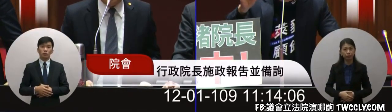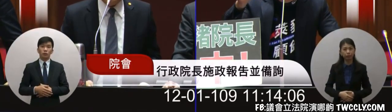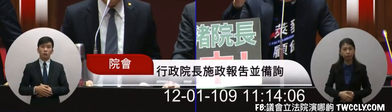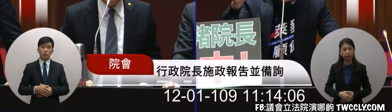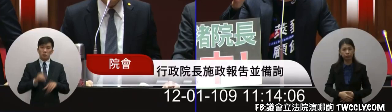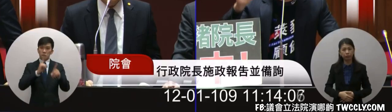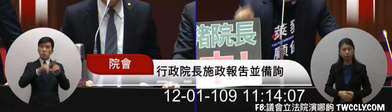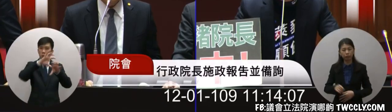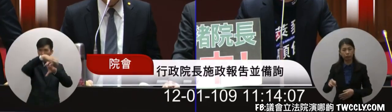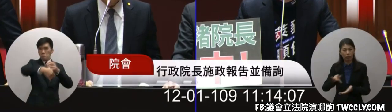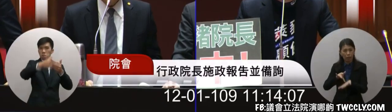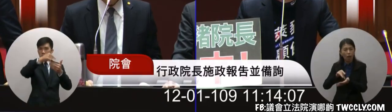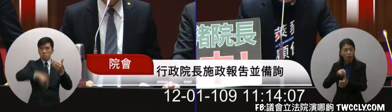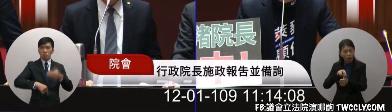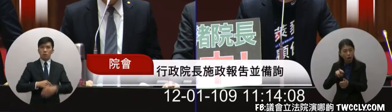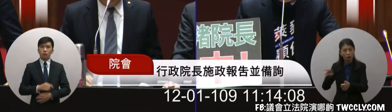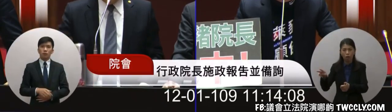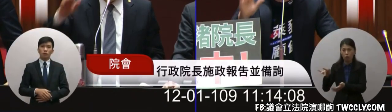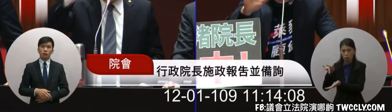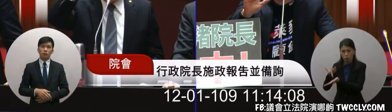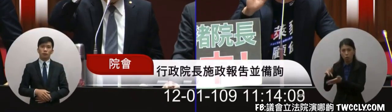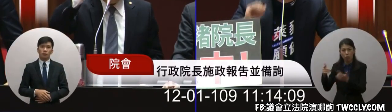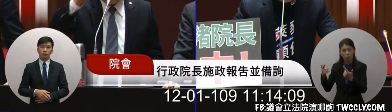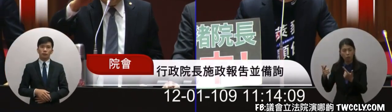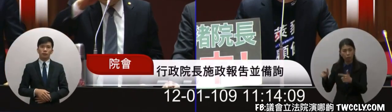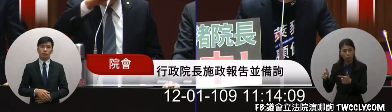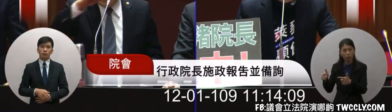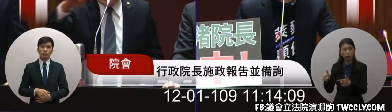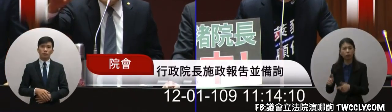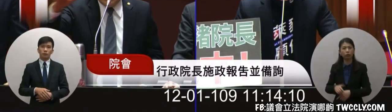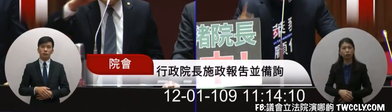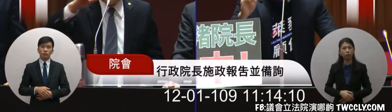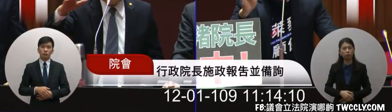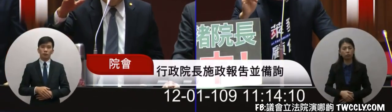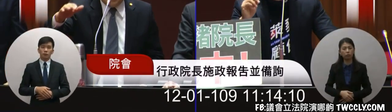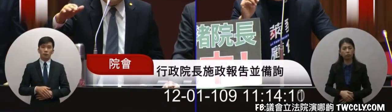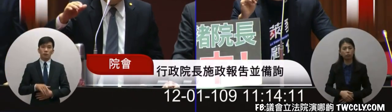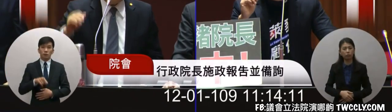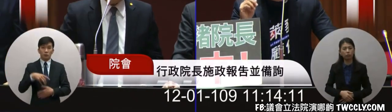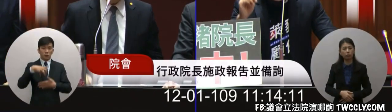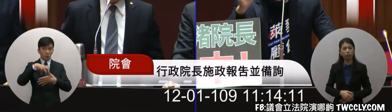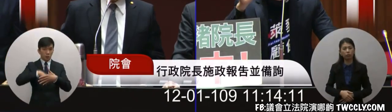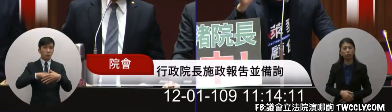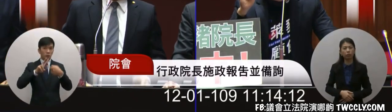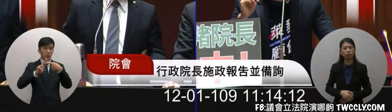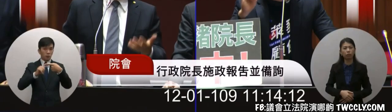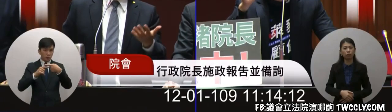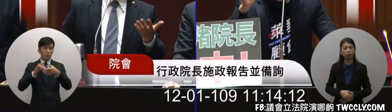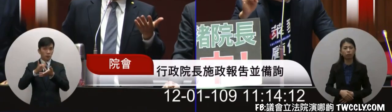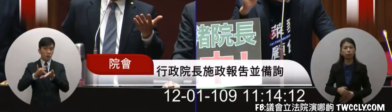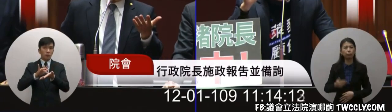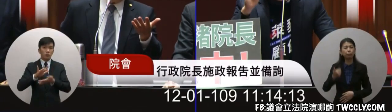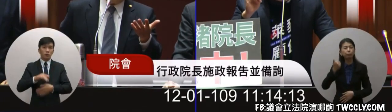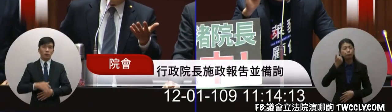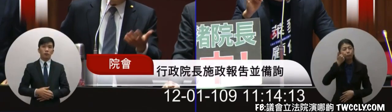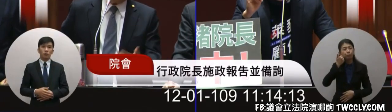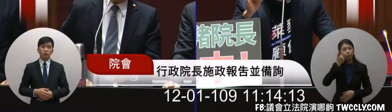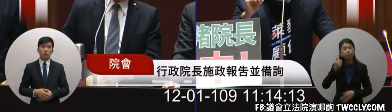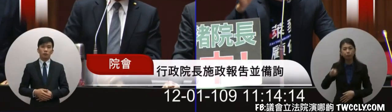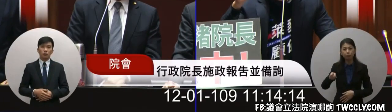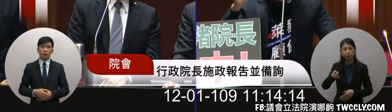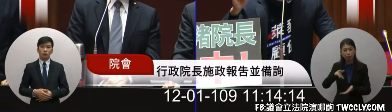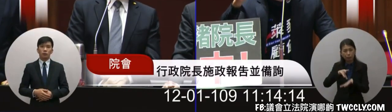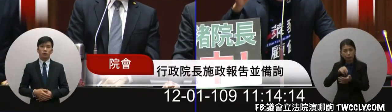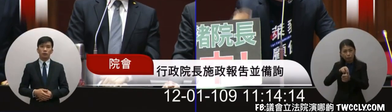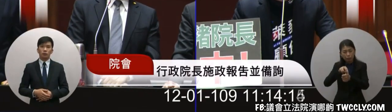克多巴胺不等于毒这件事情，你不接受、不同意。 含莱克多巴胺， 我们来看一下是谁把莱克多